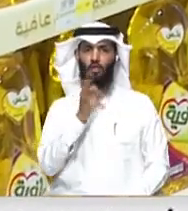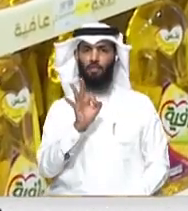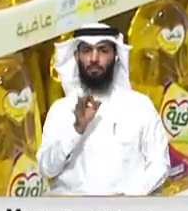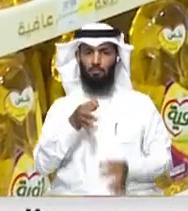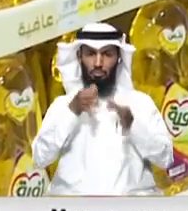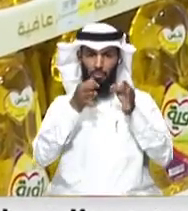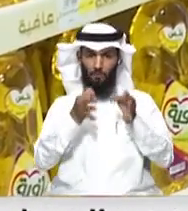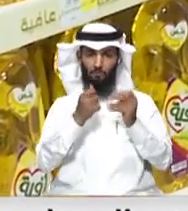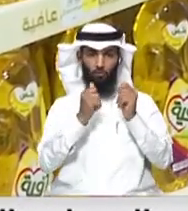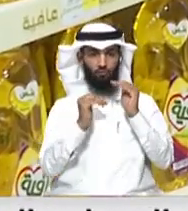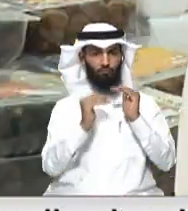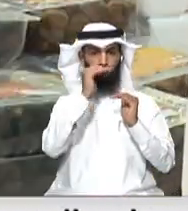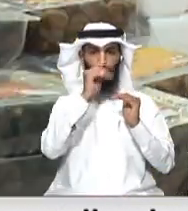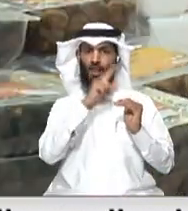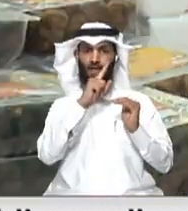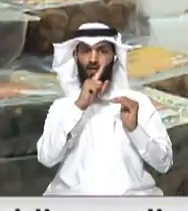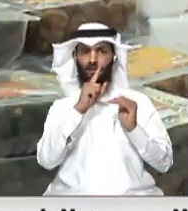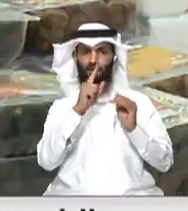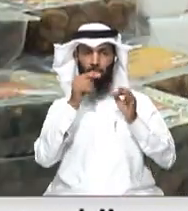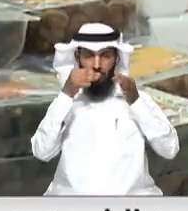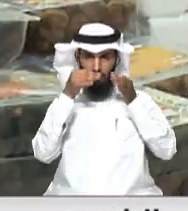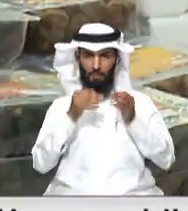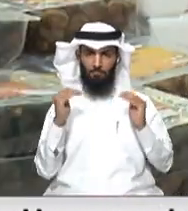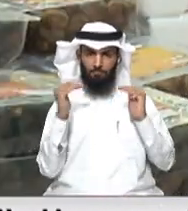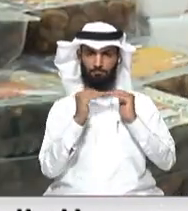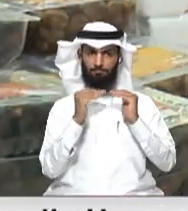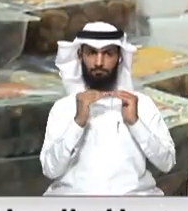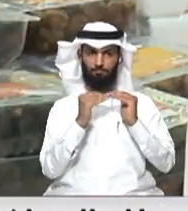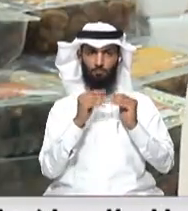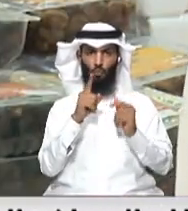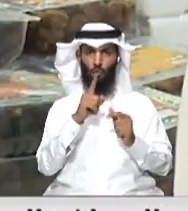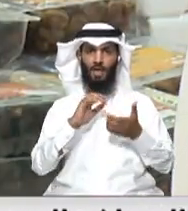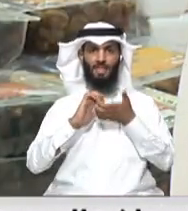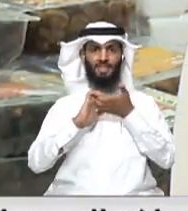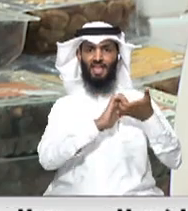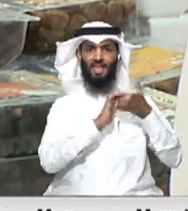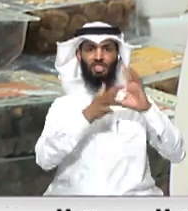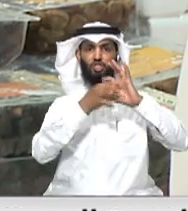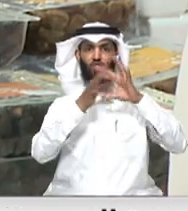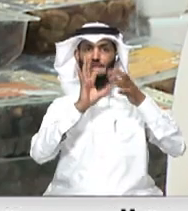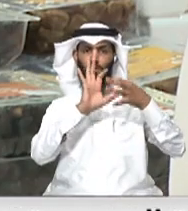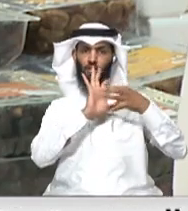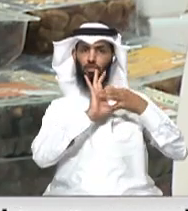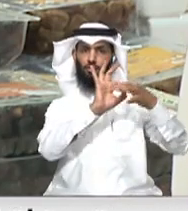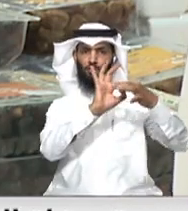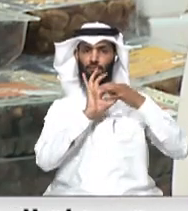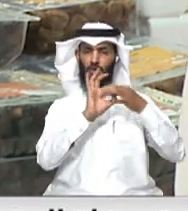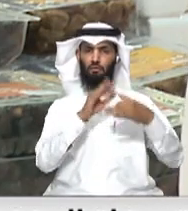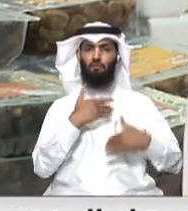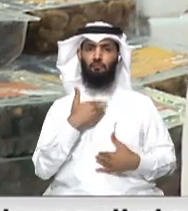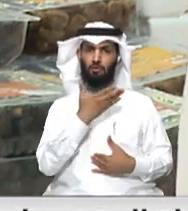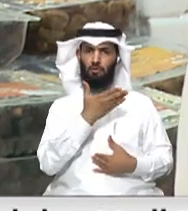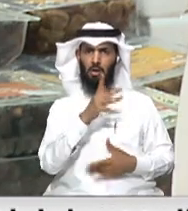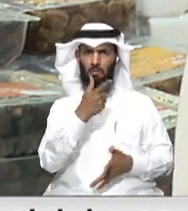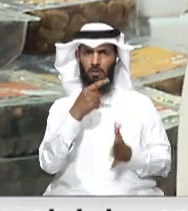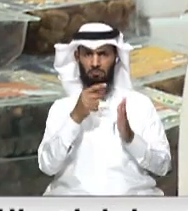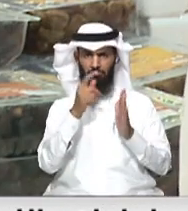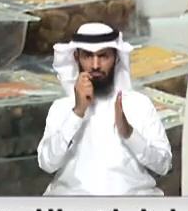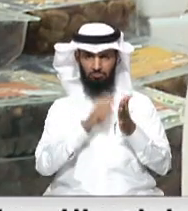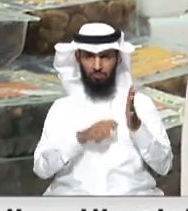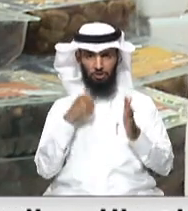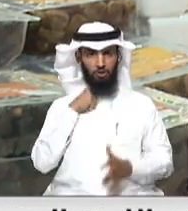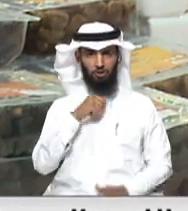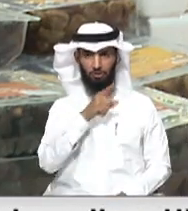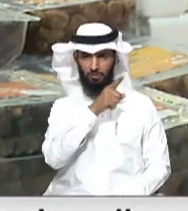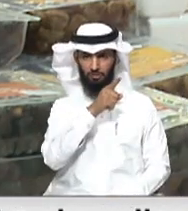بيننا إن شاء الله تعاون جيد بيننا وبين الأخوان في اتحاد الجمعيات بخصوص الأسعار أو في أي قرارات يتخذونها نكون